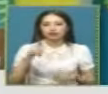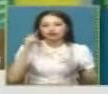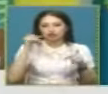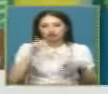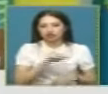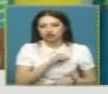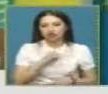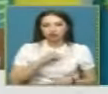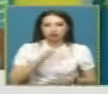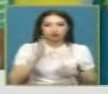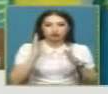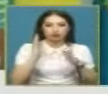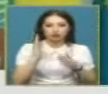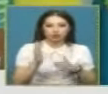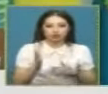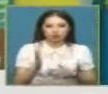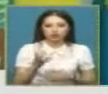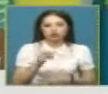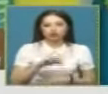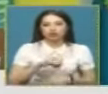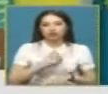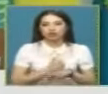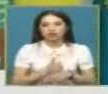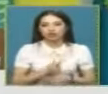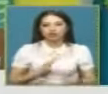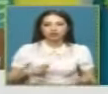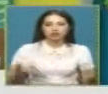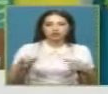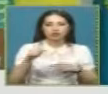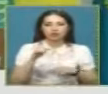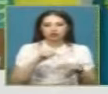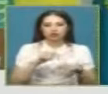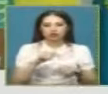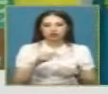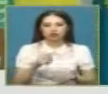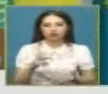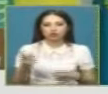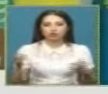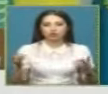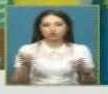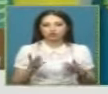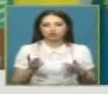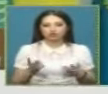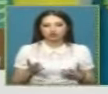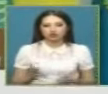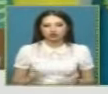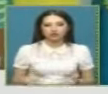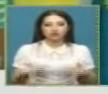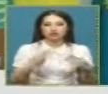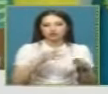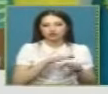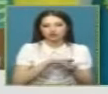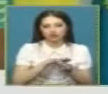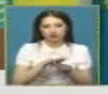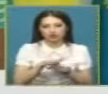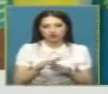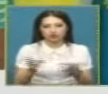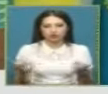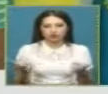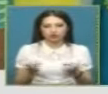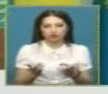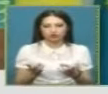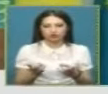қабылдайды. Ең бастысы, сіз бен біз өзімізге жүктеліп отырған міндеттерді орынды